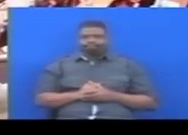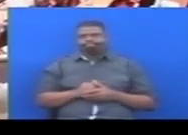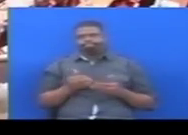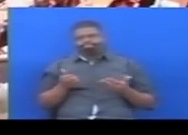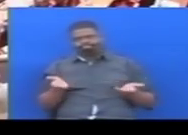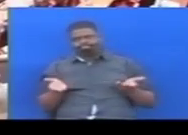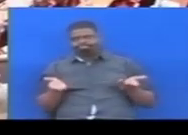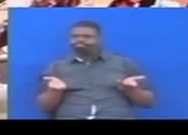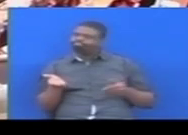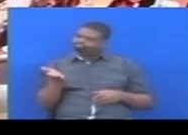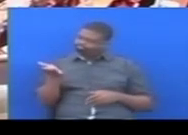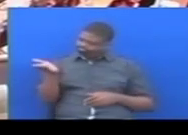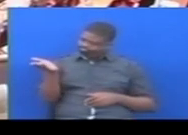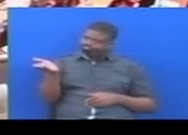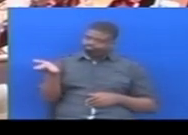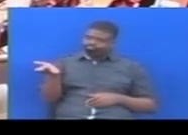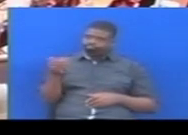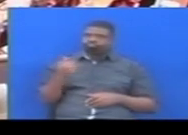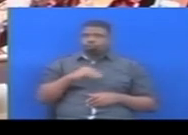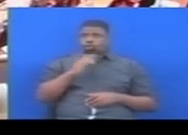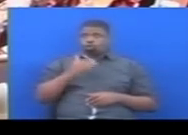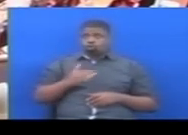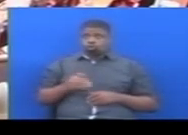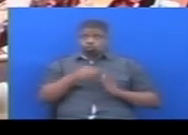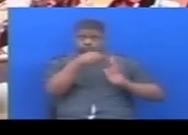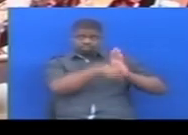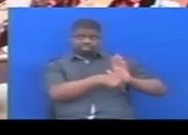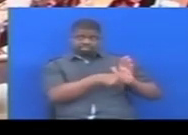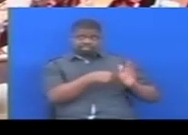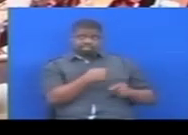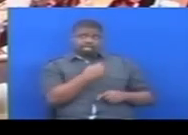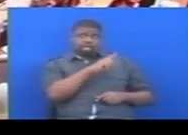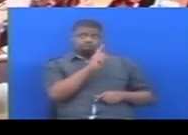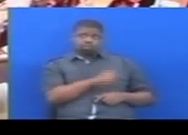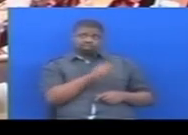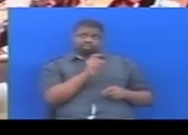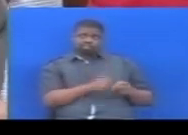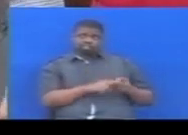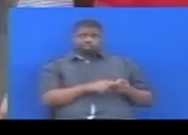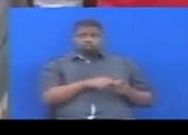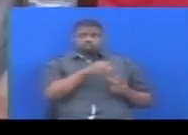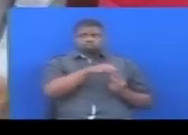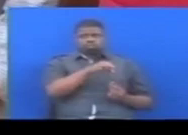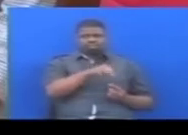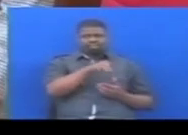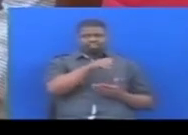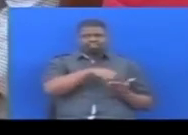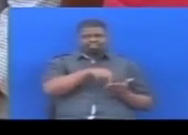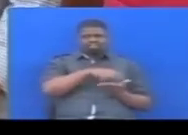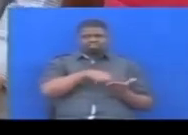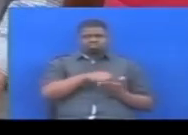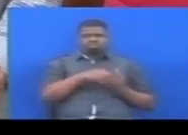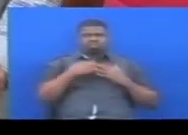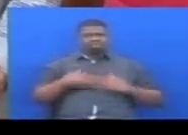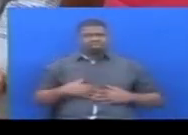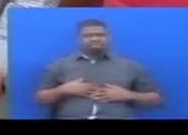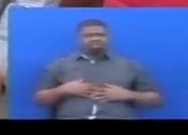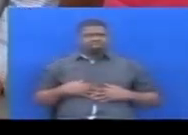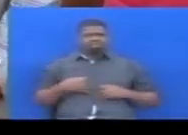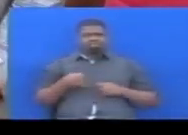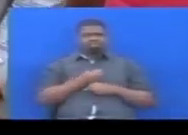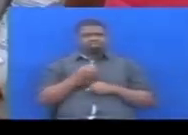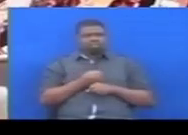Mheshimiwa Prosper Joseph Mbena wa Morogoro Kusini anauliza vigezo vilivyotumika kuchagua vituo vya afya 100 kupatiwa shilingi milioni 700